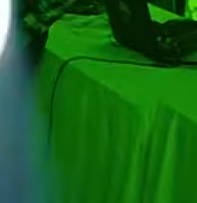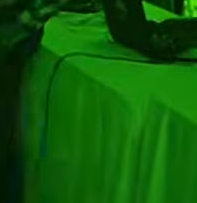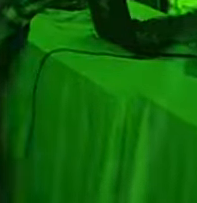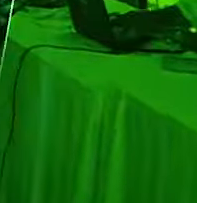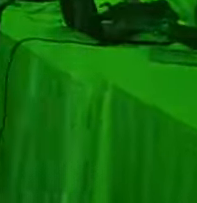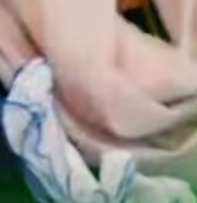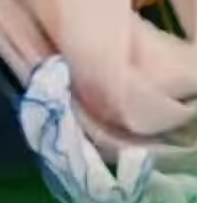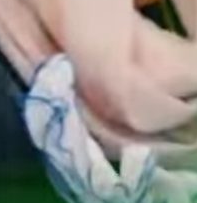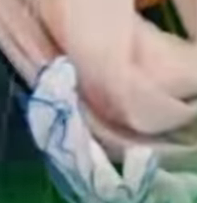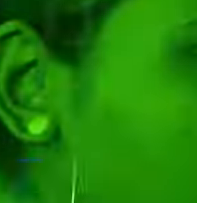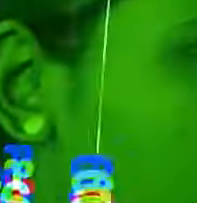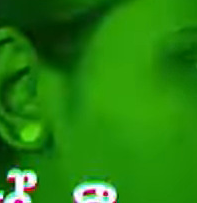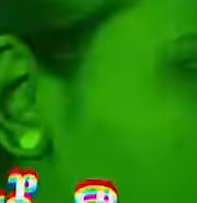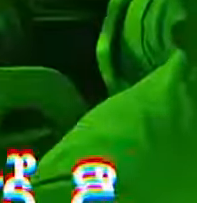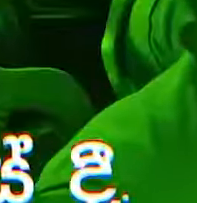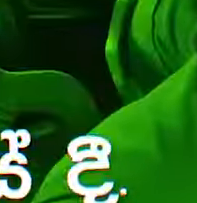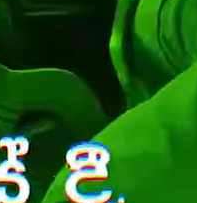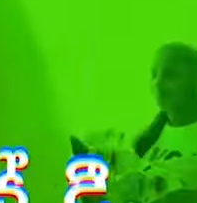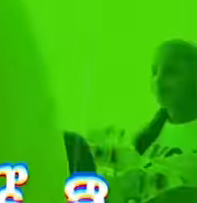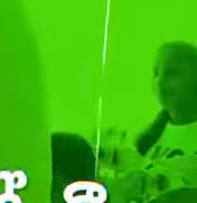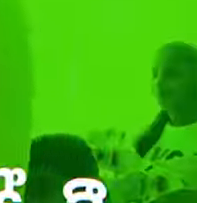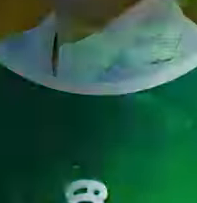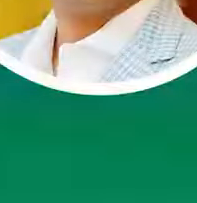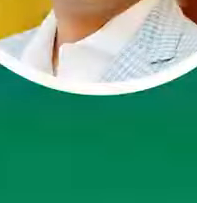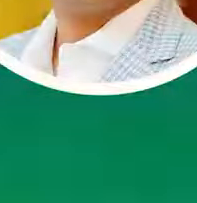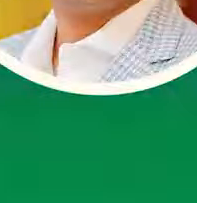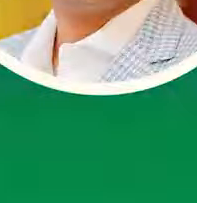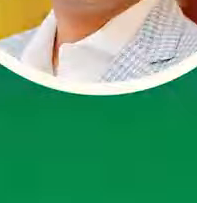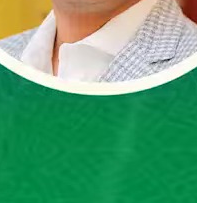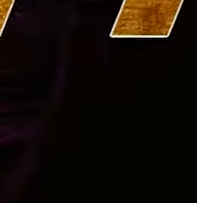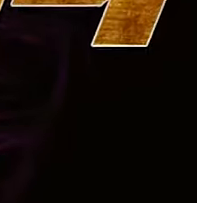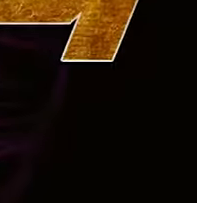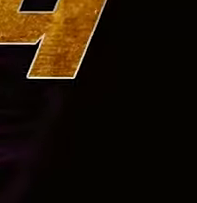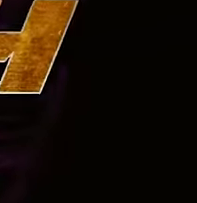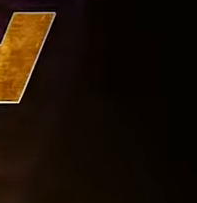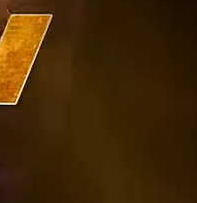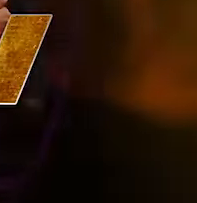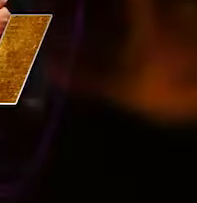ජයගමු ශ්‍රී ලංකා ජූනි 7 සහ 8 මැක්කේස ක්‍රීඩාංගණයේදී.